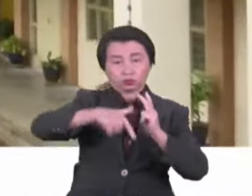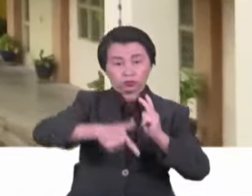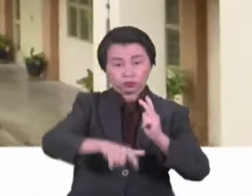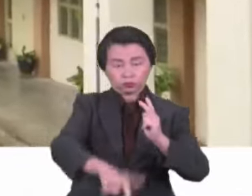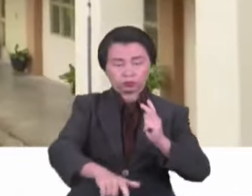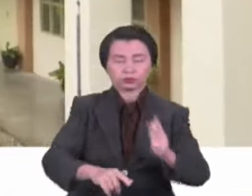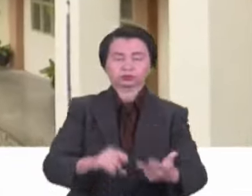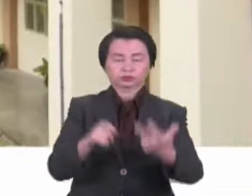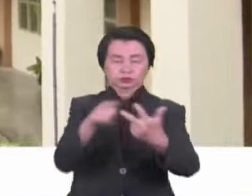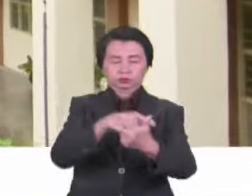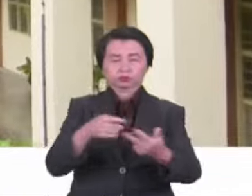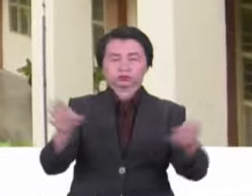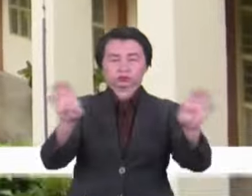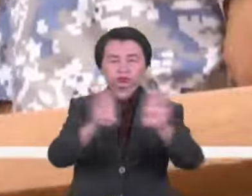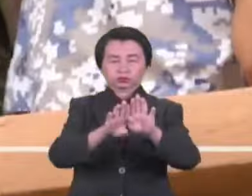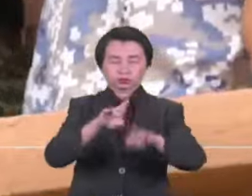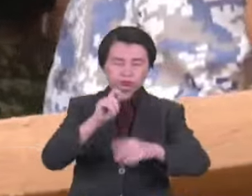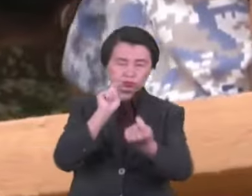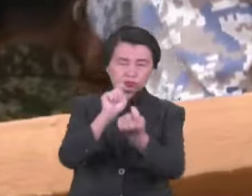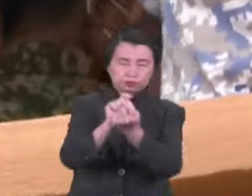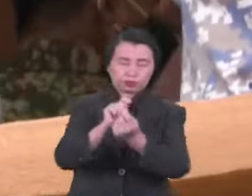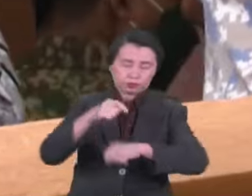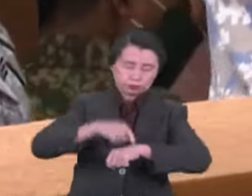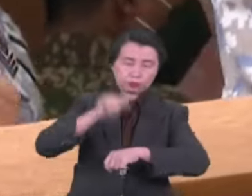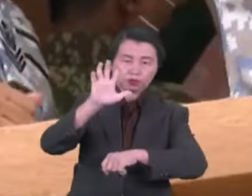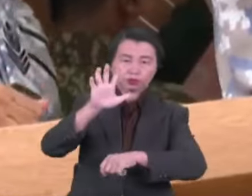pusat mengundi ini ditutup tepat 5 petang.